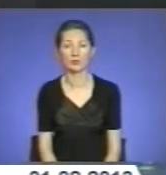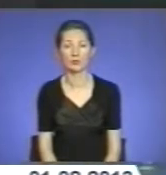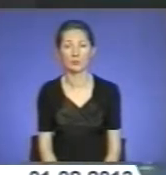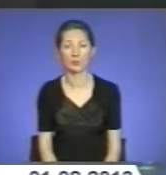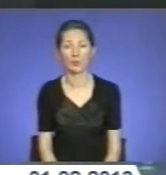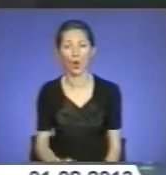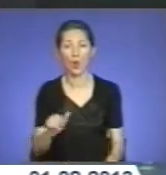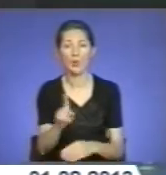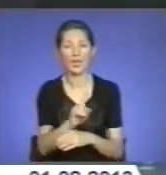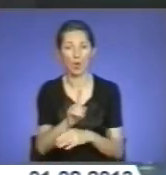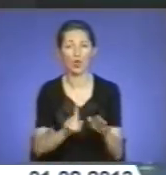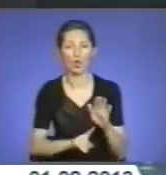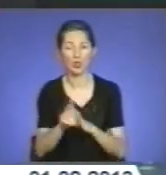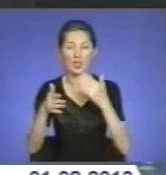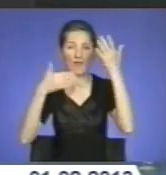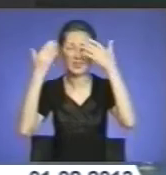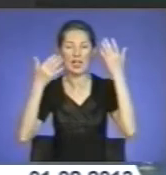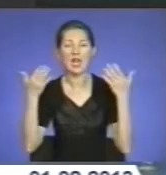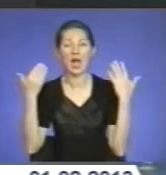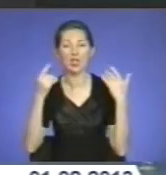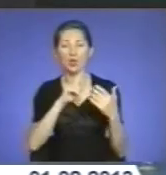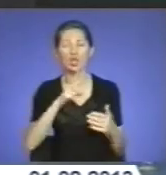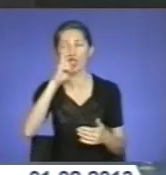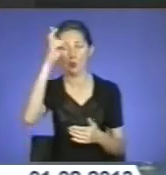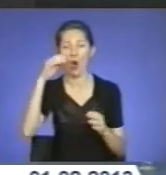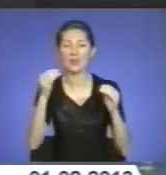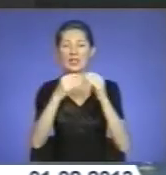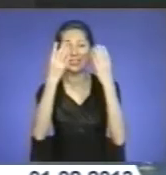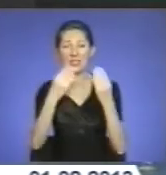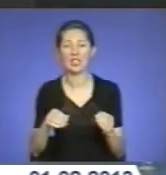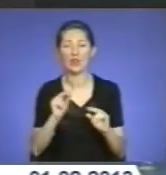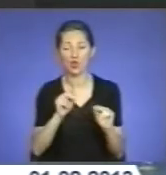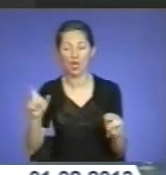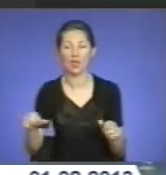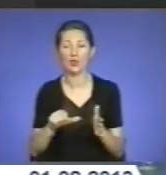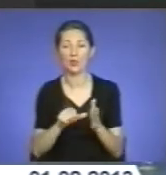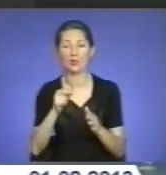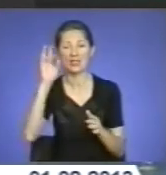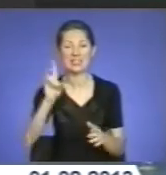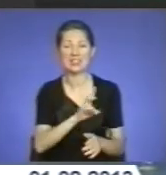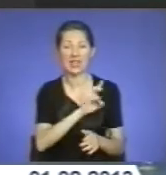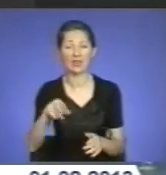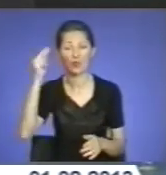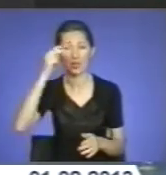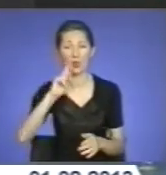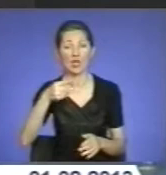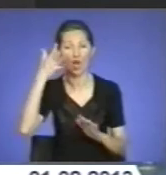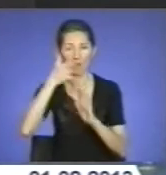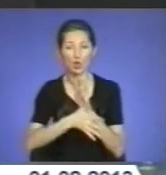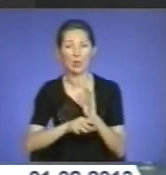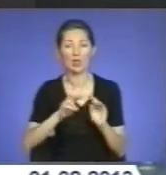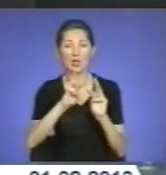У Тернополі розпочались веселі канікули з Богом. 10 днів школярі відвідуватимуть церкву, вивчатимуть, як розуміти святу